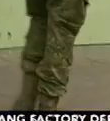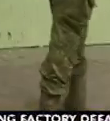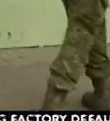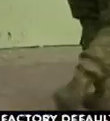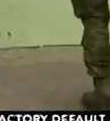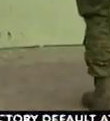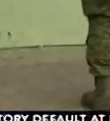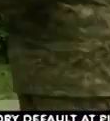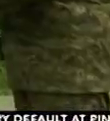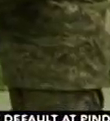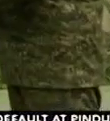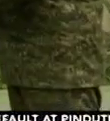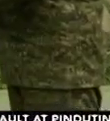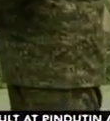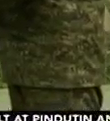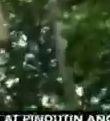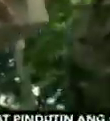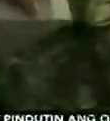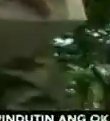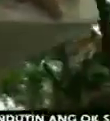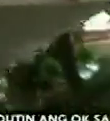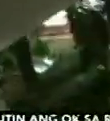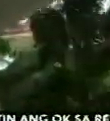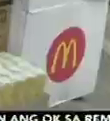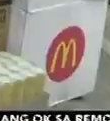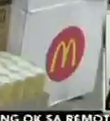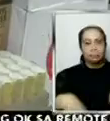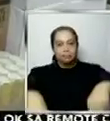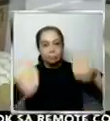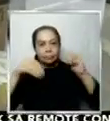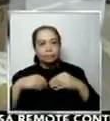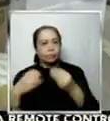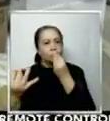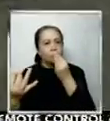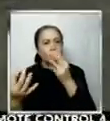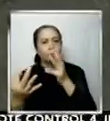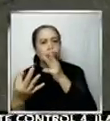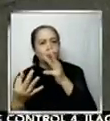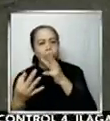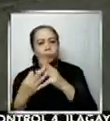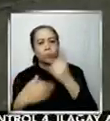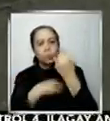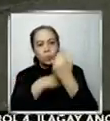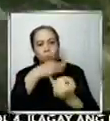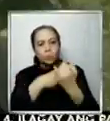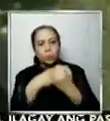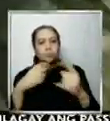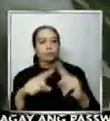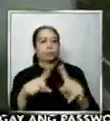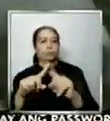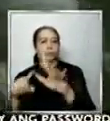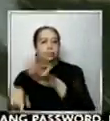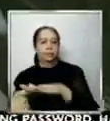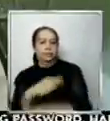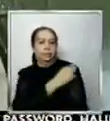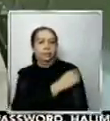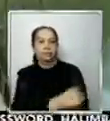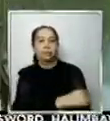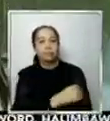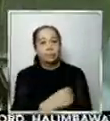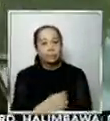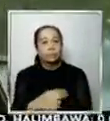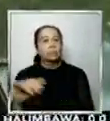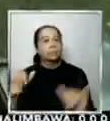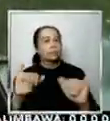sanitizer, folding bed, kumot, pagkain, tubig at juice sa mga ospital. Dahil din sa inyong